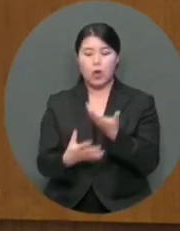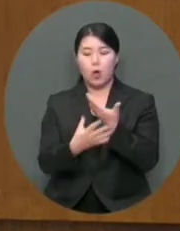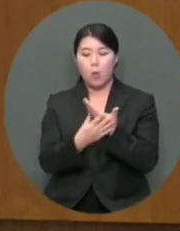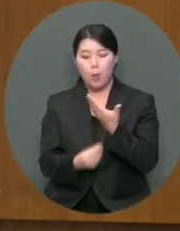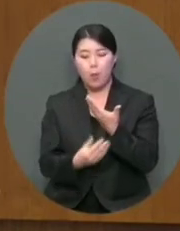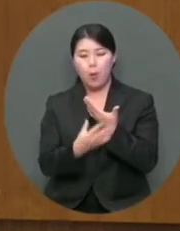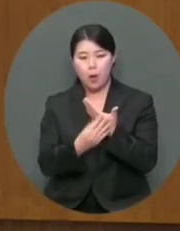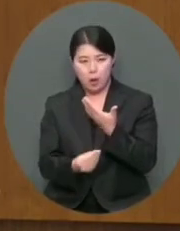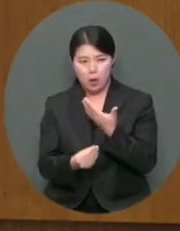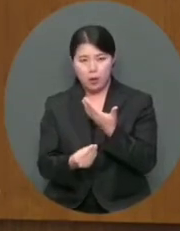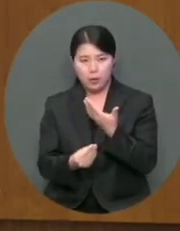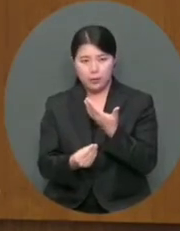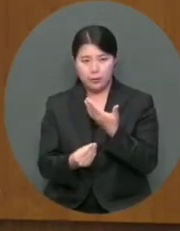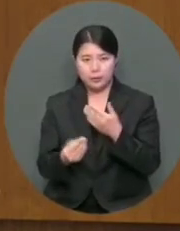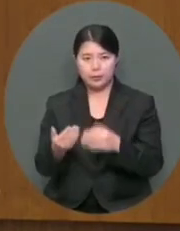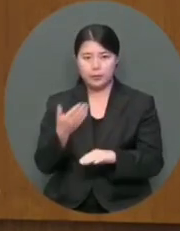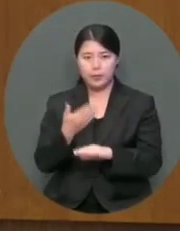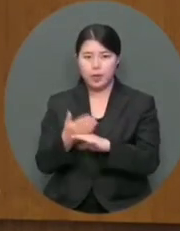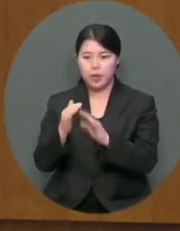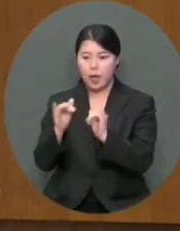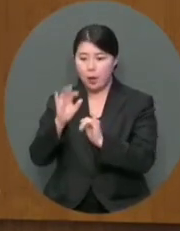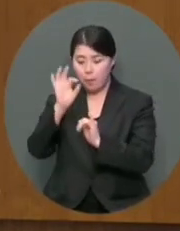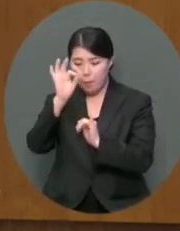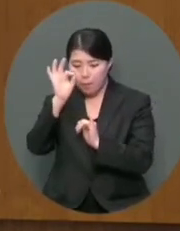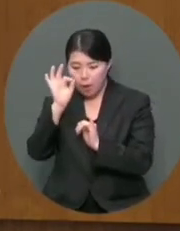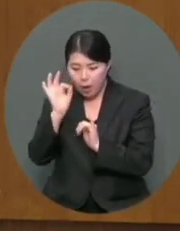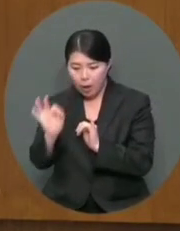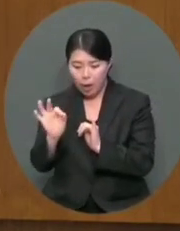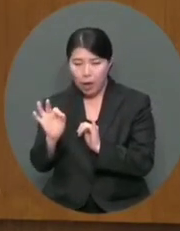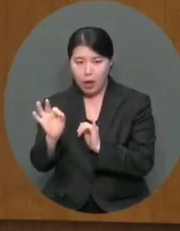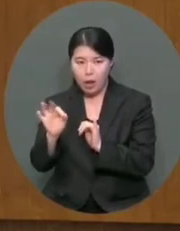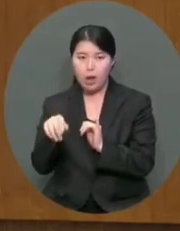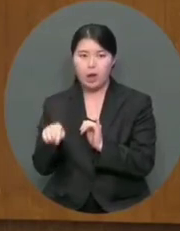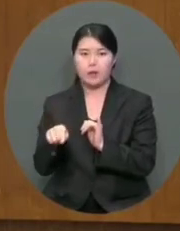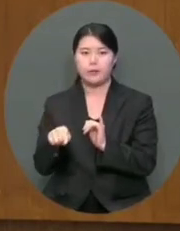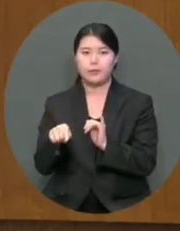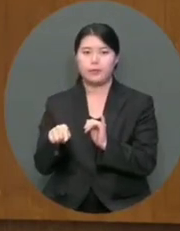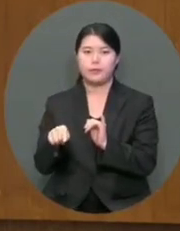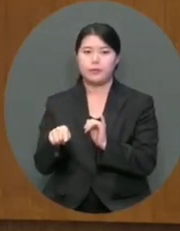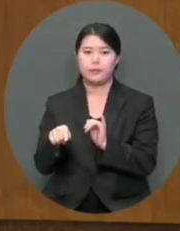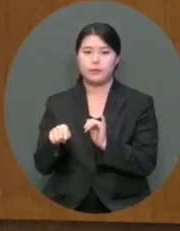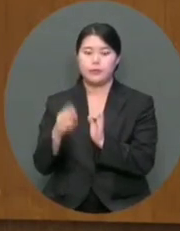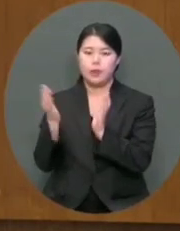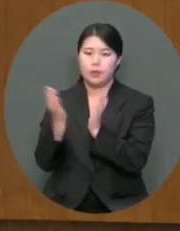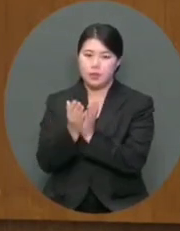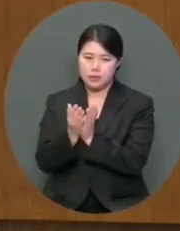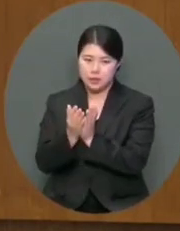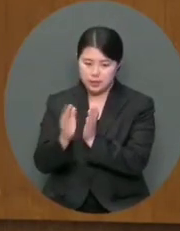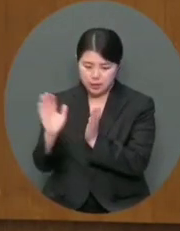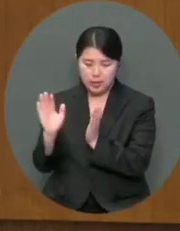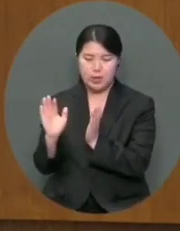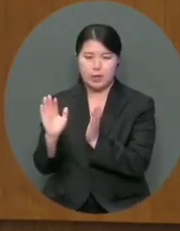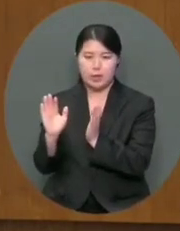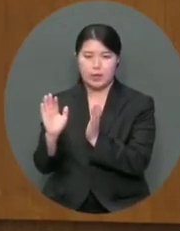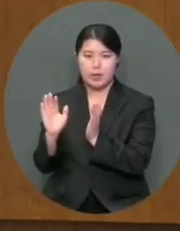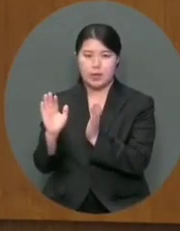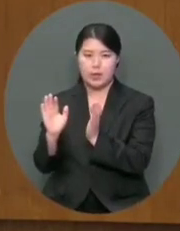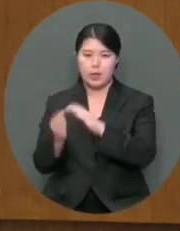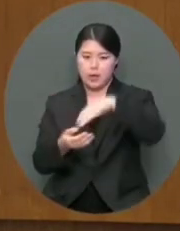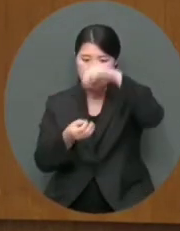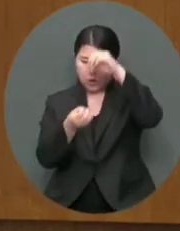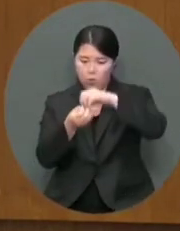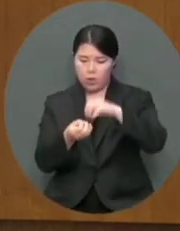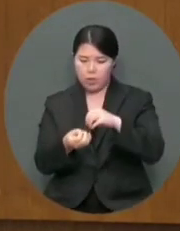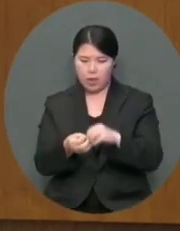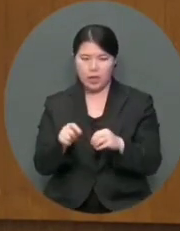복사해서 다른 사람이 본다는 것 자체가 부적절하다는 그런 관행이